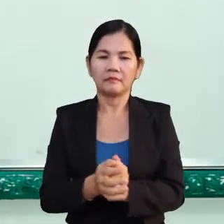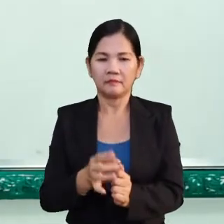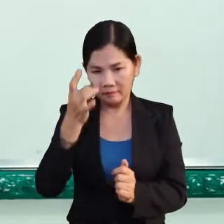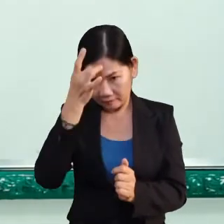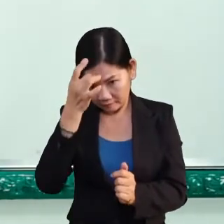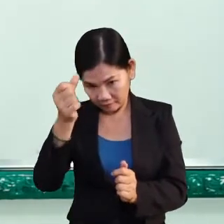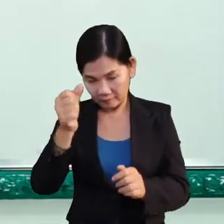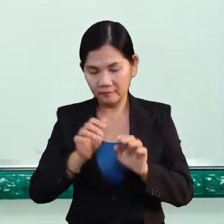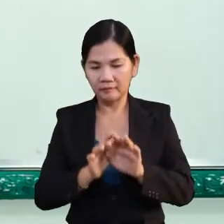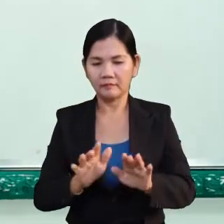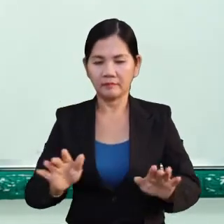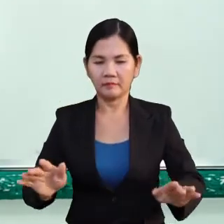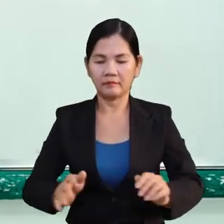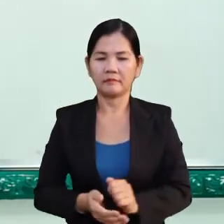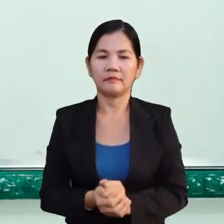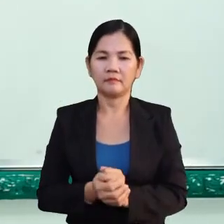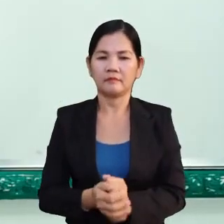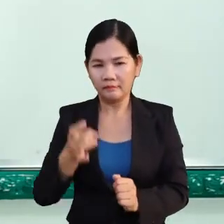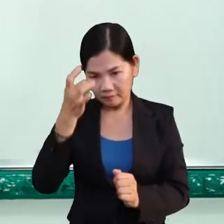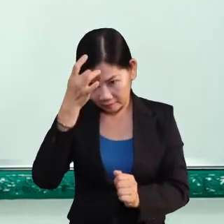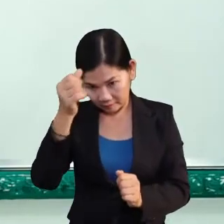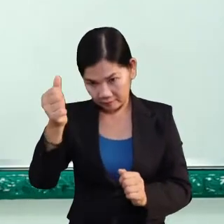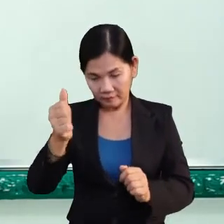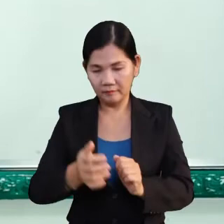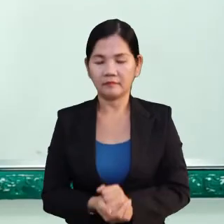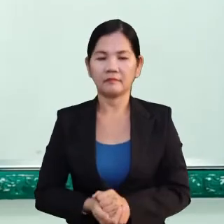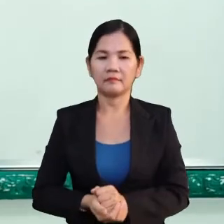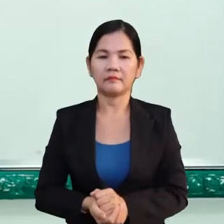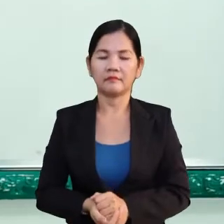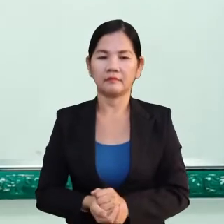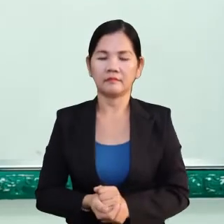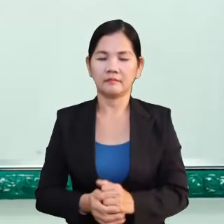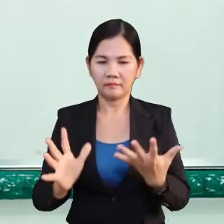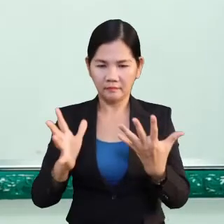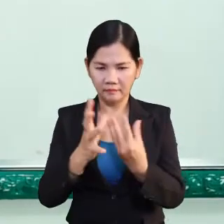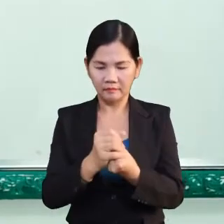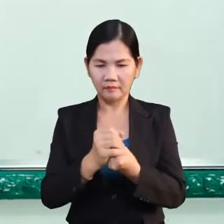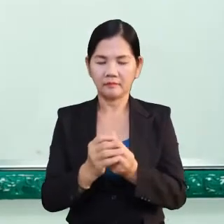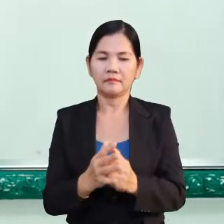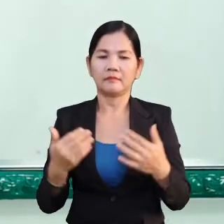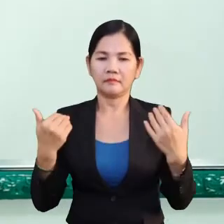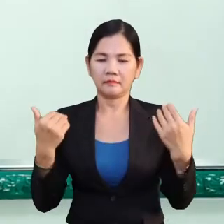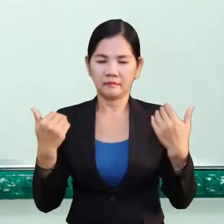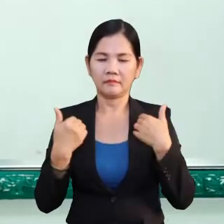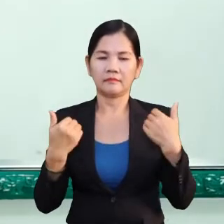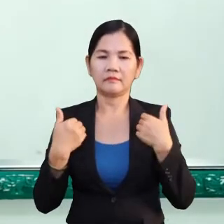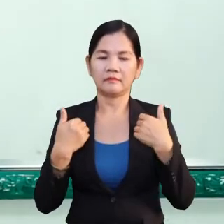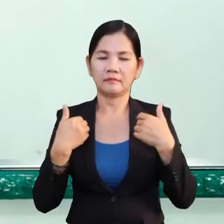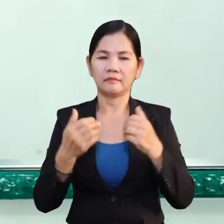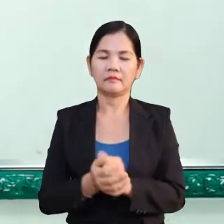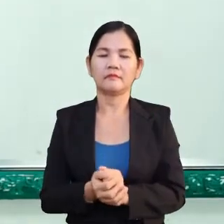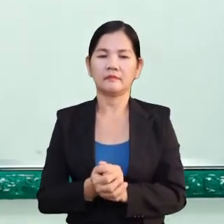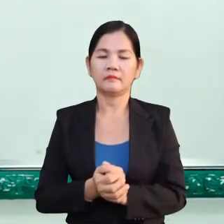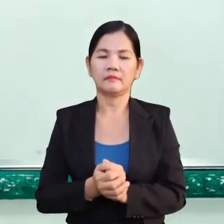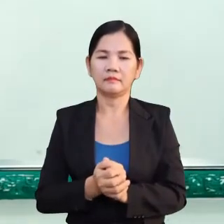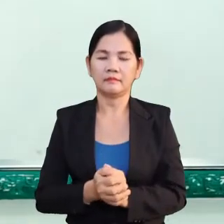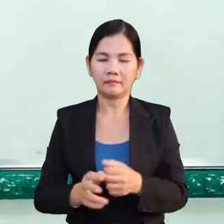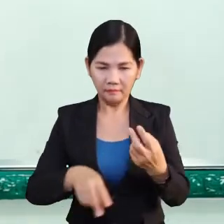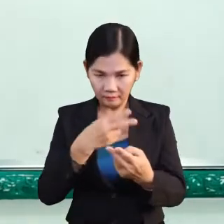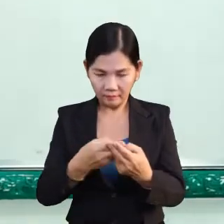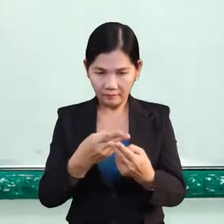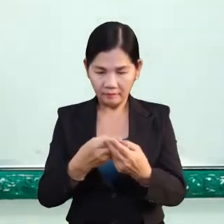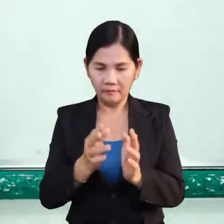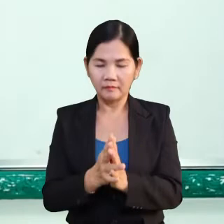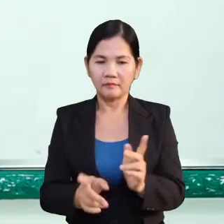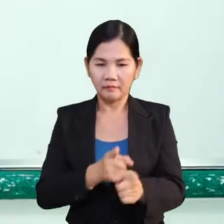កូនកូនរបស់អ្នកគ្រូពិតជាពូកែមែនតើចាអញ្ចឹងសរុបជារួមមកអ្នកគ្រូក៏មានចាក៏មានចម្លើយមួយទៀត